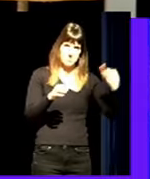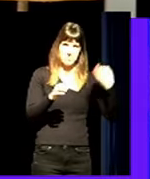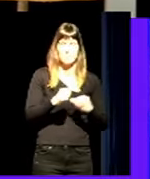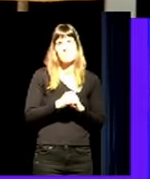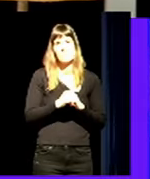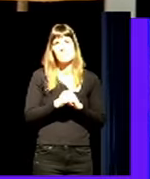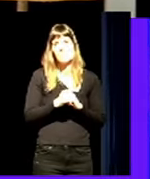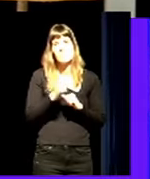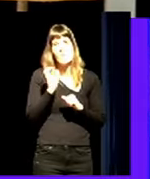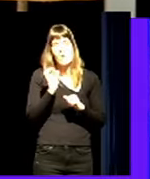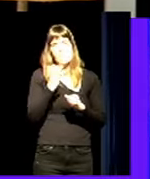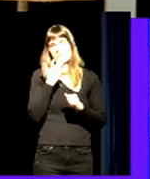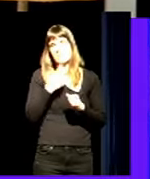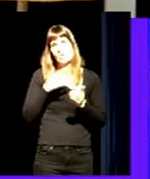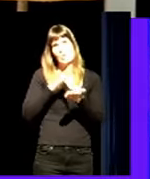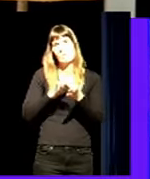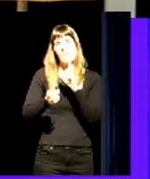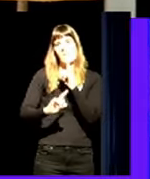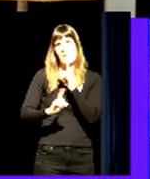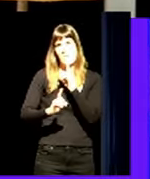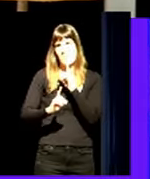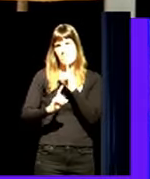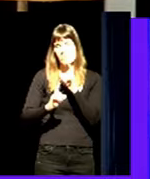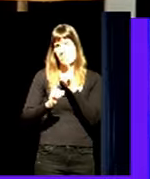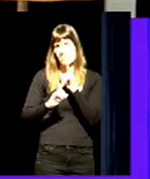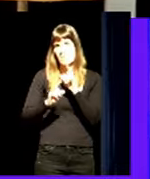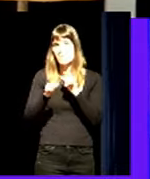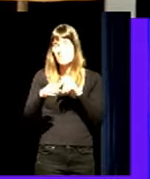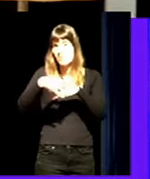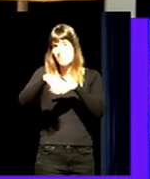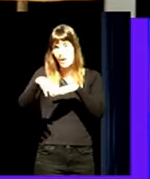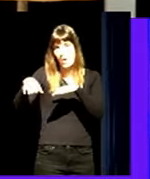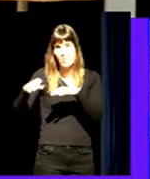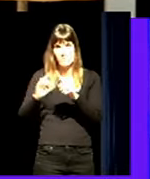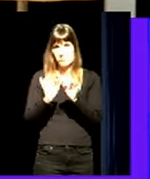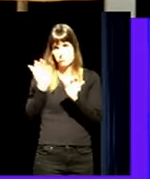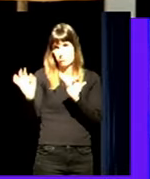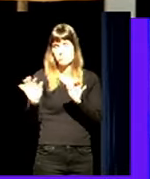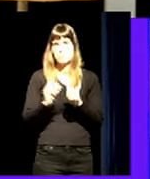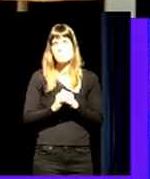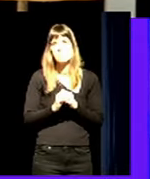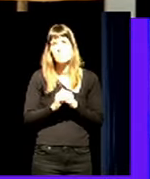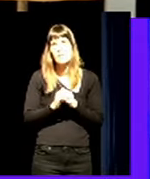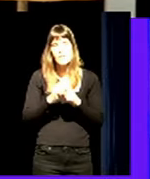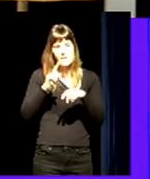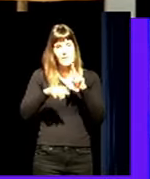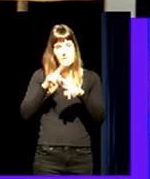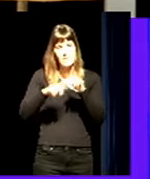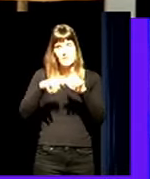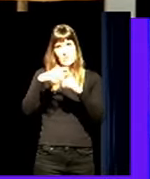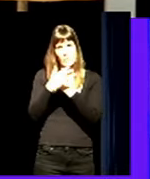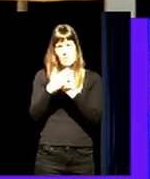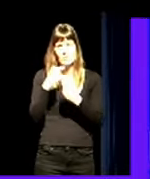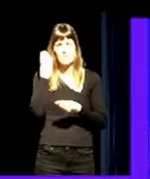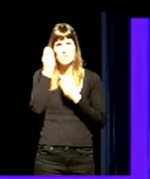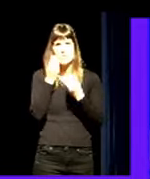espazioetan mugitzen garen, adibidez Bilbon, bertako edo alboko auzo batera, ez da? Eta horregaz lotuta, ostras ezaten